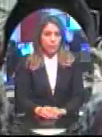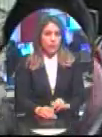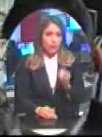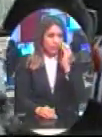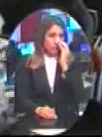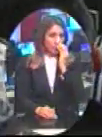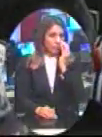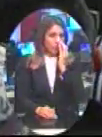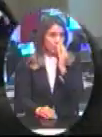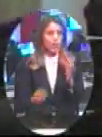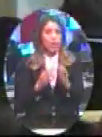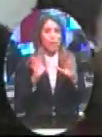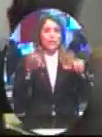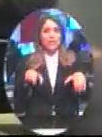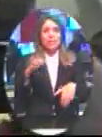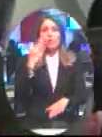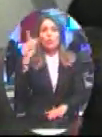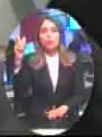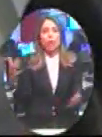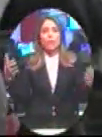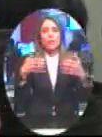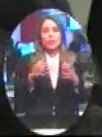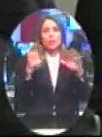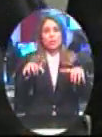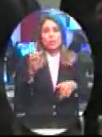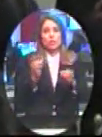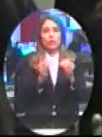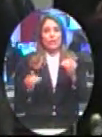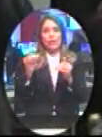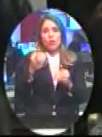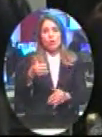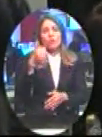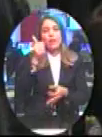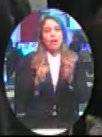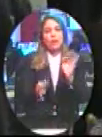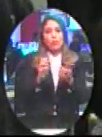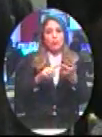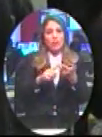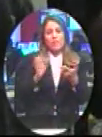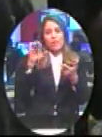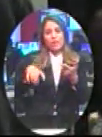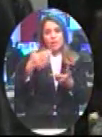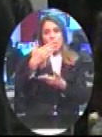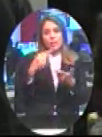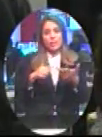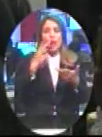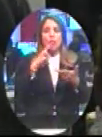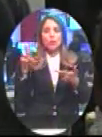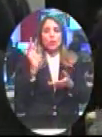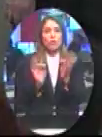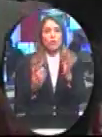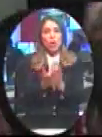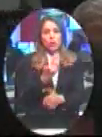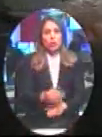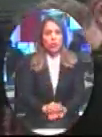בבית הנשיא בירושלים התכנסו נשיאת בית המשפט העליון, שרת המשפטים ונשיא המדינה כדי להשביע שופטים חדשים. לרוב